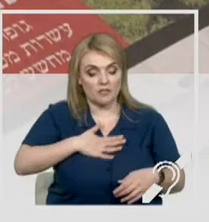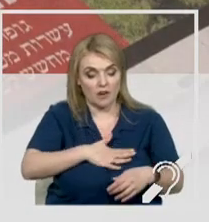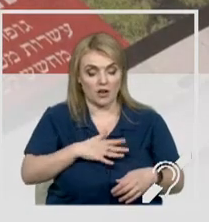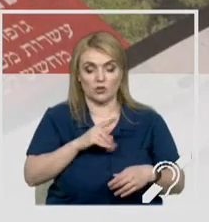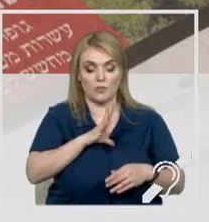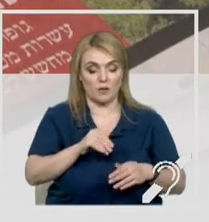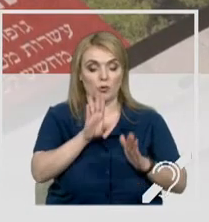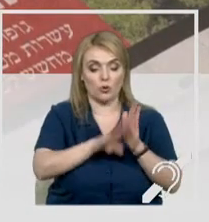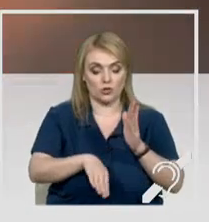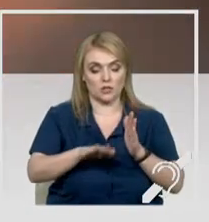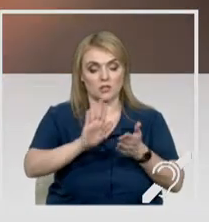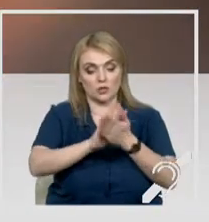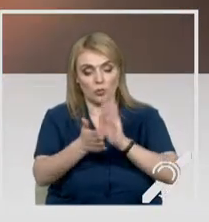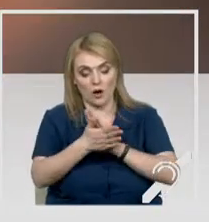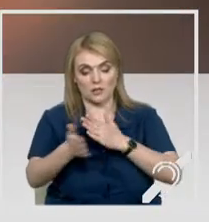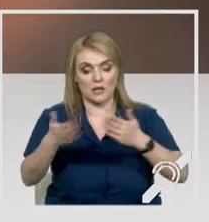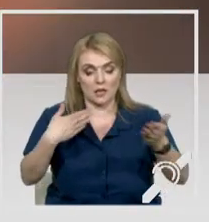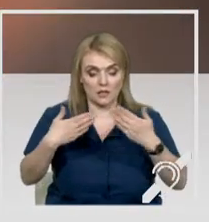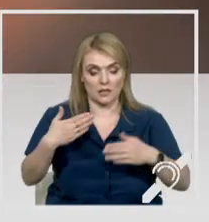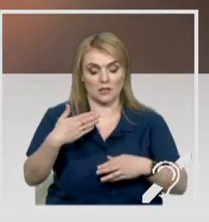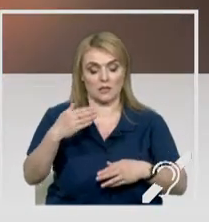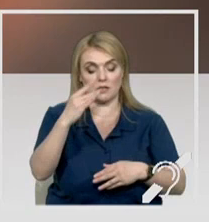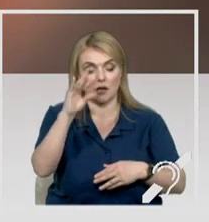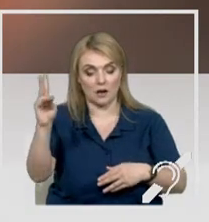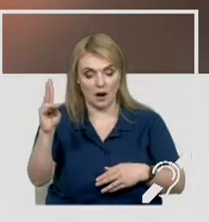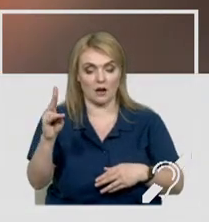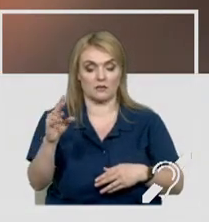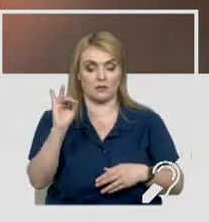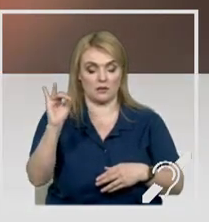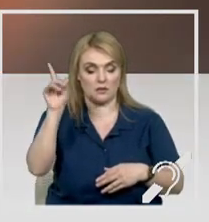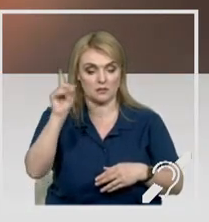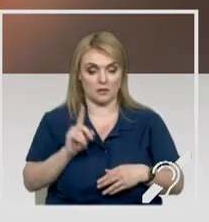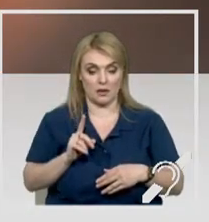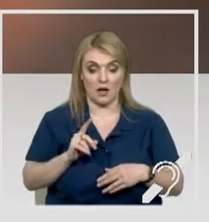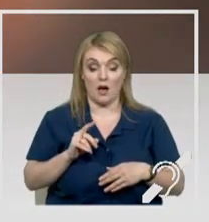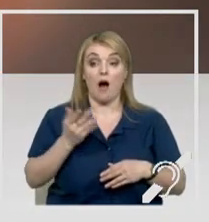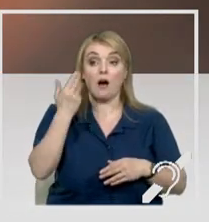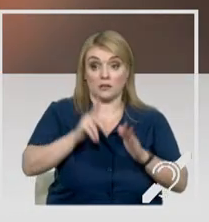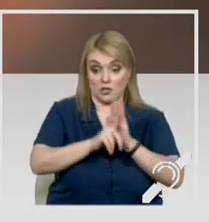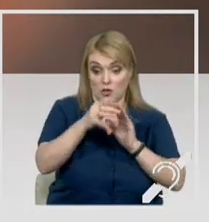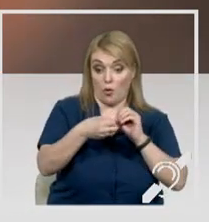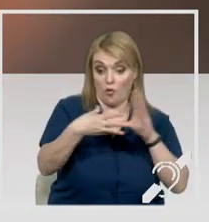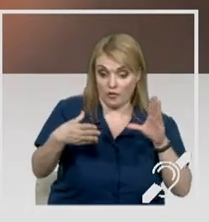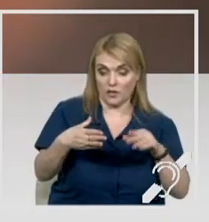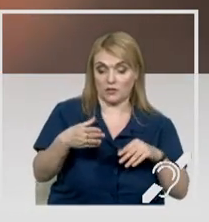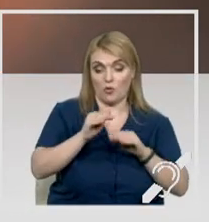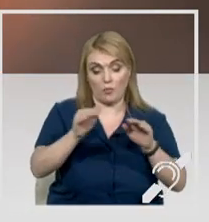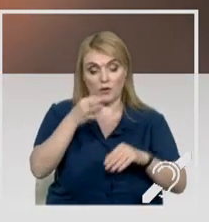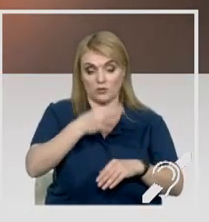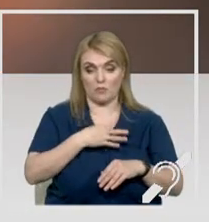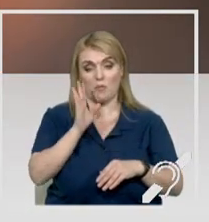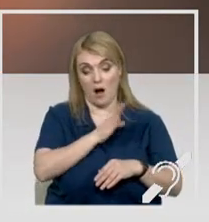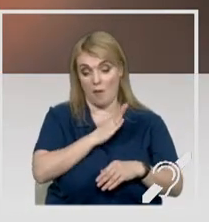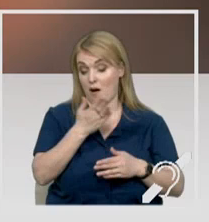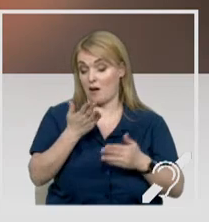siguranța localnicilor copiii când s a început în țară ei și așa și mi au spus mama dacă tu nu poți Întoarce te acasă